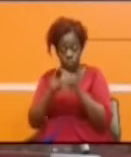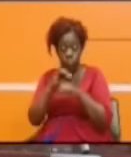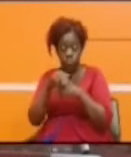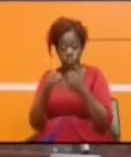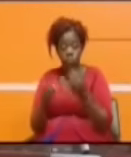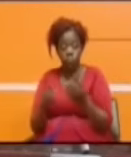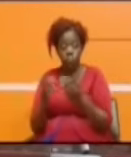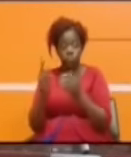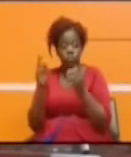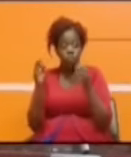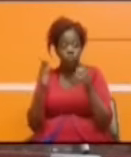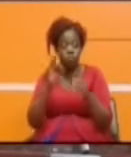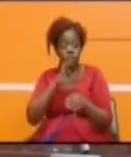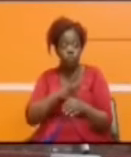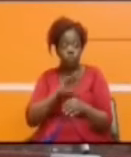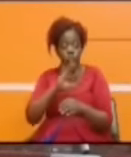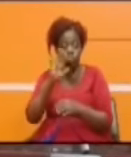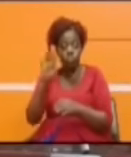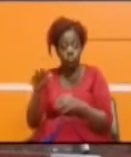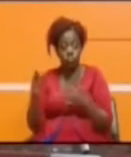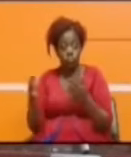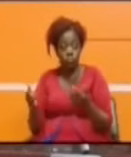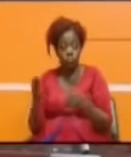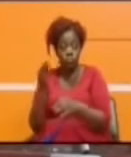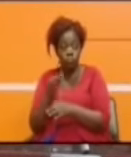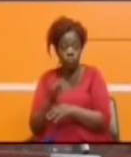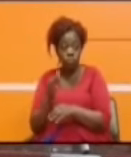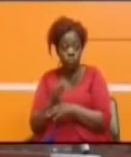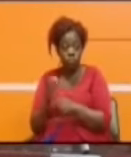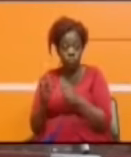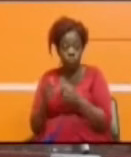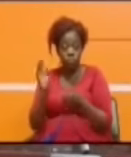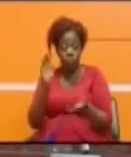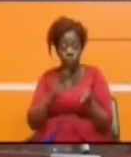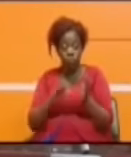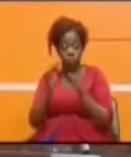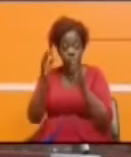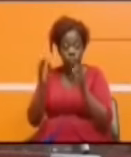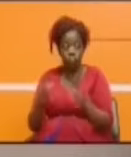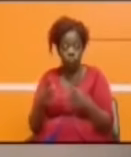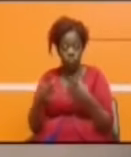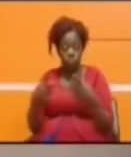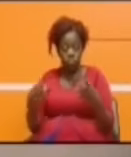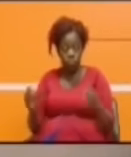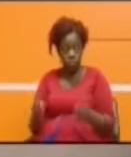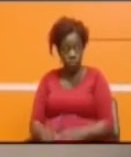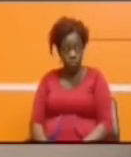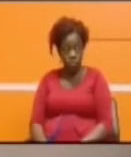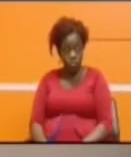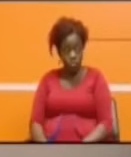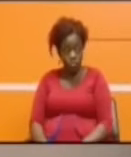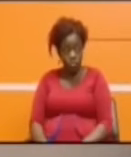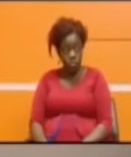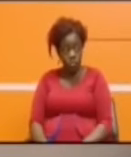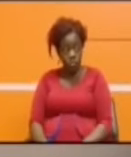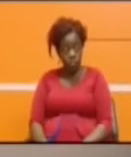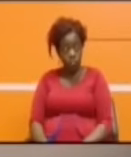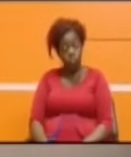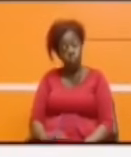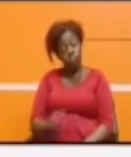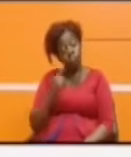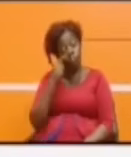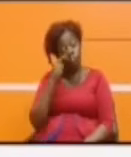nga mukudda yakuba bba birango nga bw'afereddwa bw'atyo n'akwatamu ebibye n'abulawo. Maulana omukadde yatunda obukadde